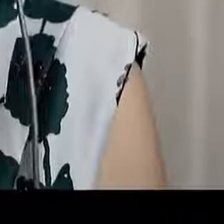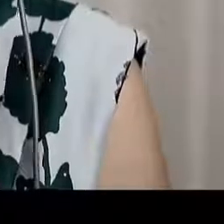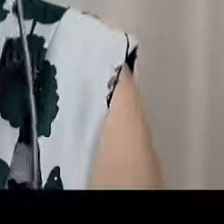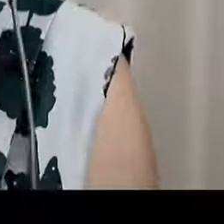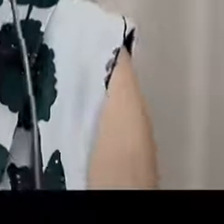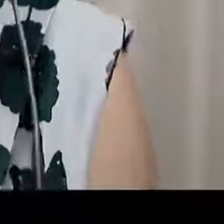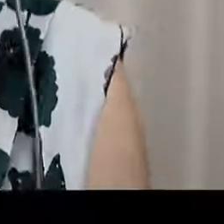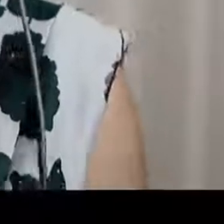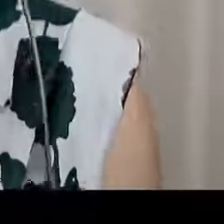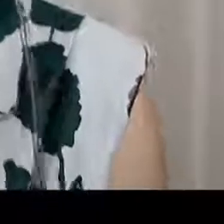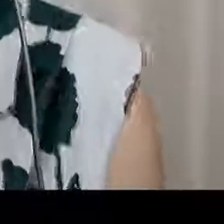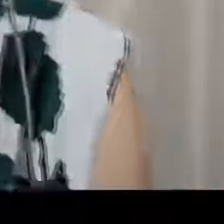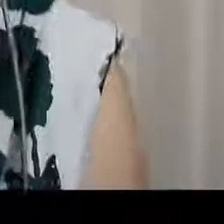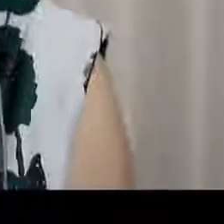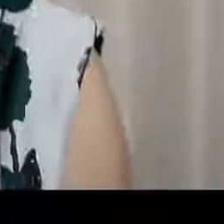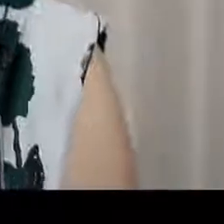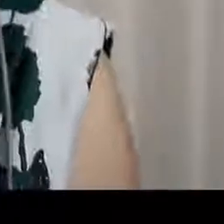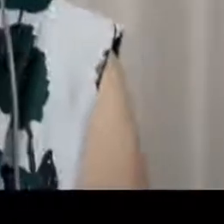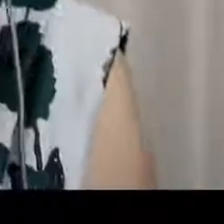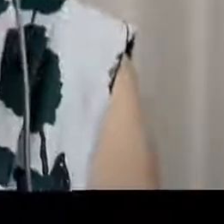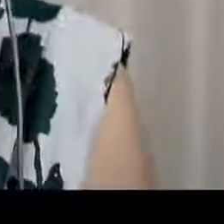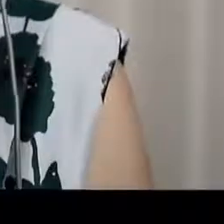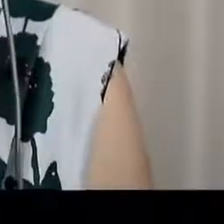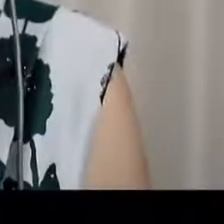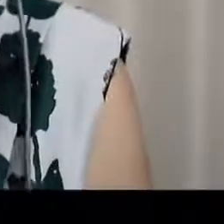hari ini kita